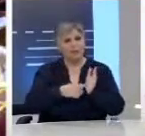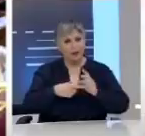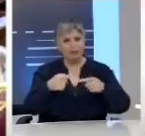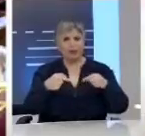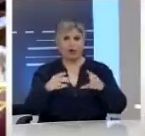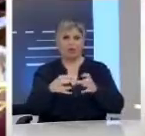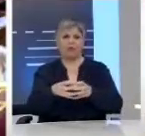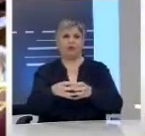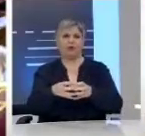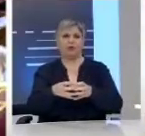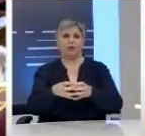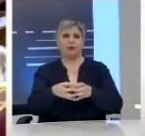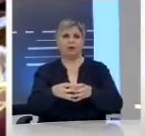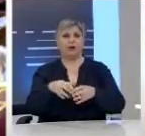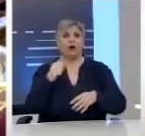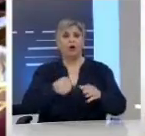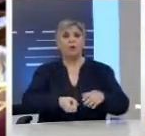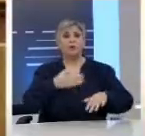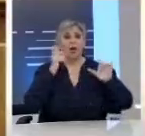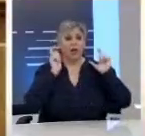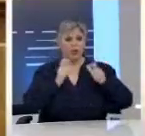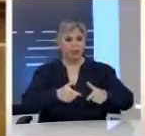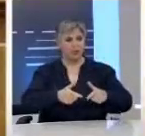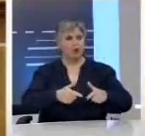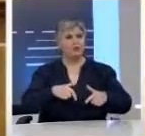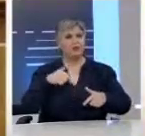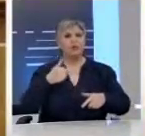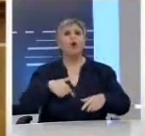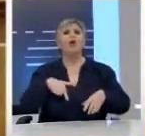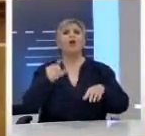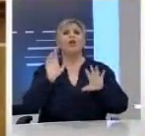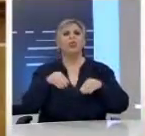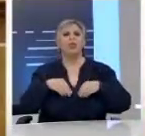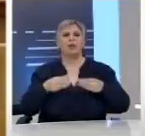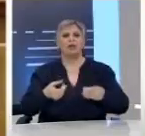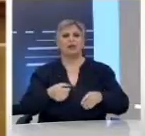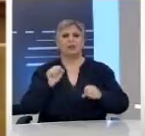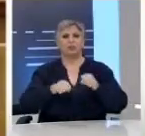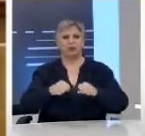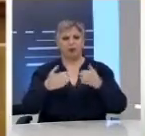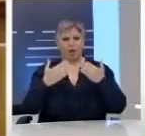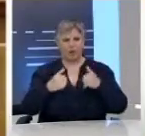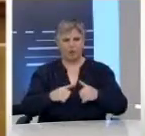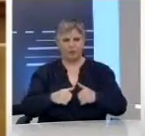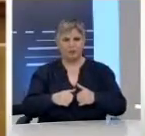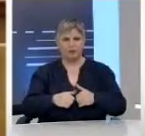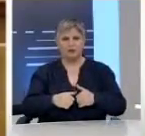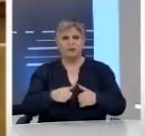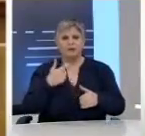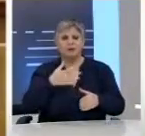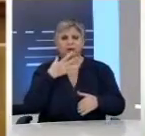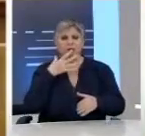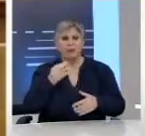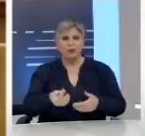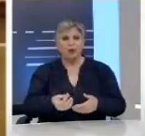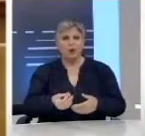δεχόμαστε, αυτό πρέπει να είναι προϋπόθεση μόνο για τους ενήλικους. Αν όμως είναι μόνο για τους ενήλικους, γιατί ζητάτε,